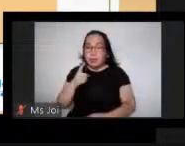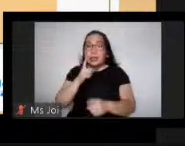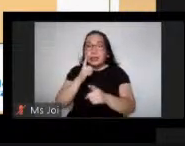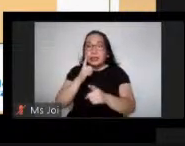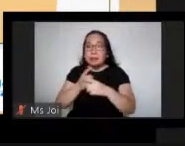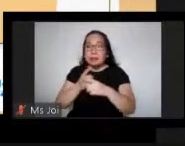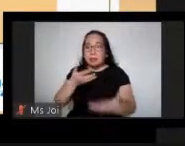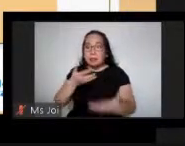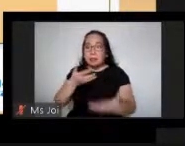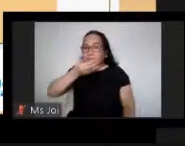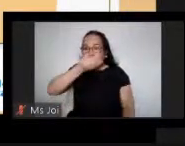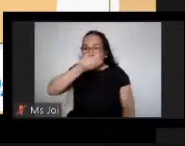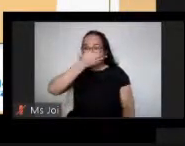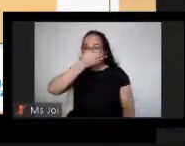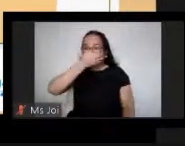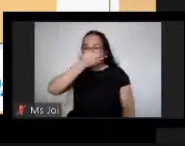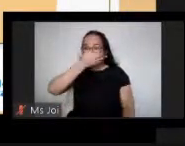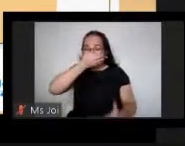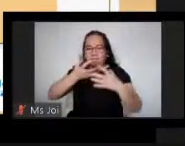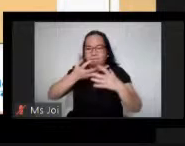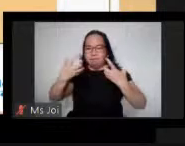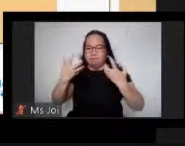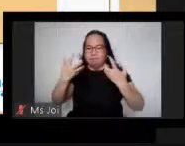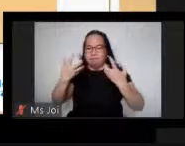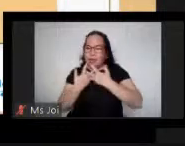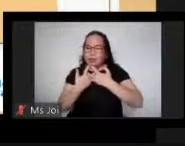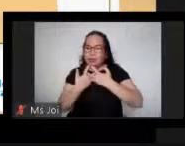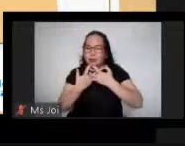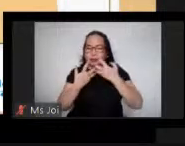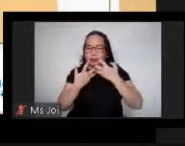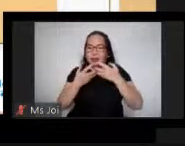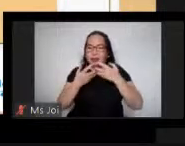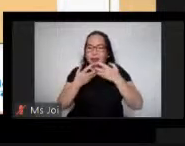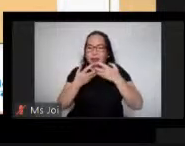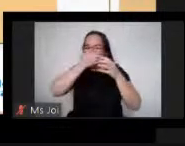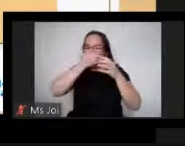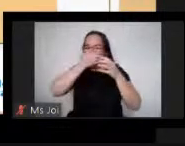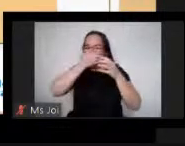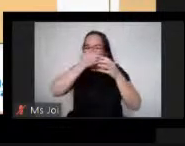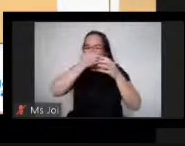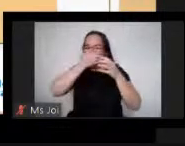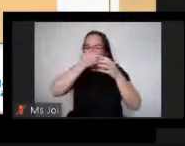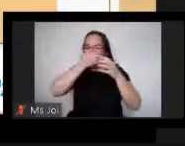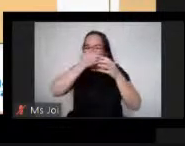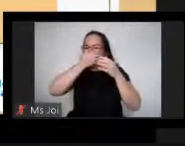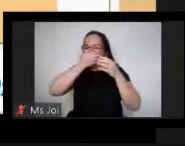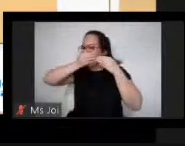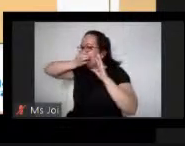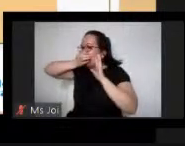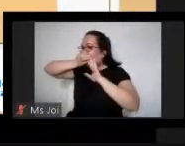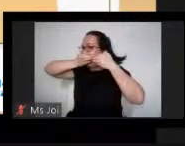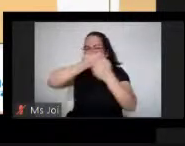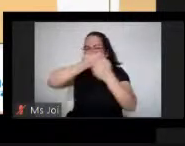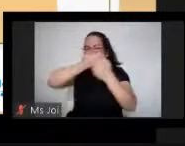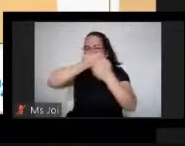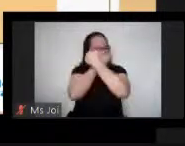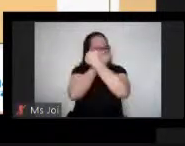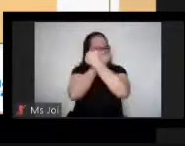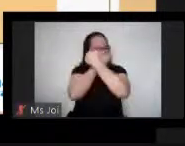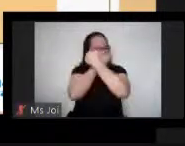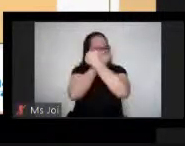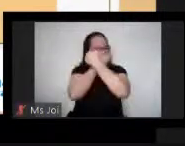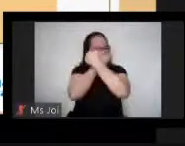Kasi pag masyado maluwag ito sa gilid, hindi po yun proper. At habang nag-uusap kayo,